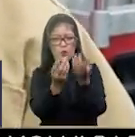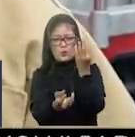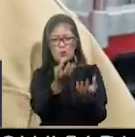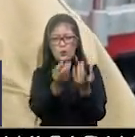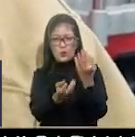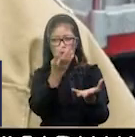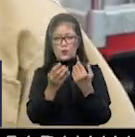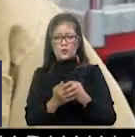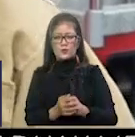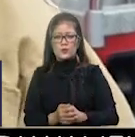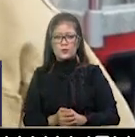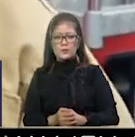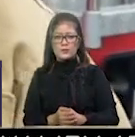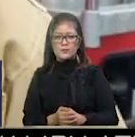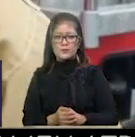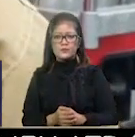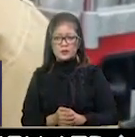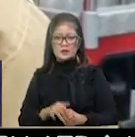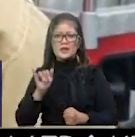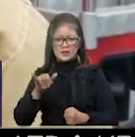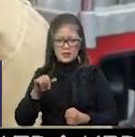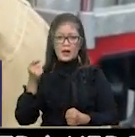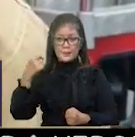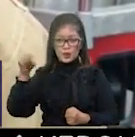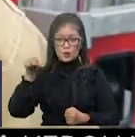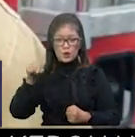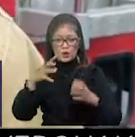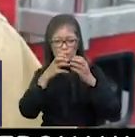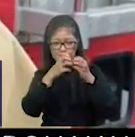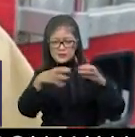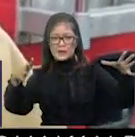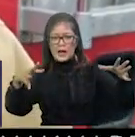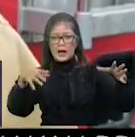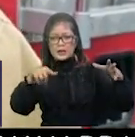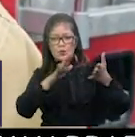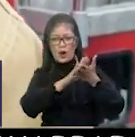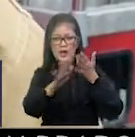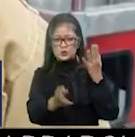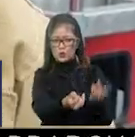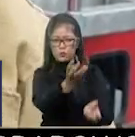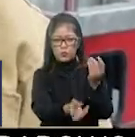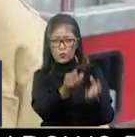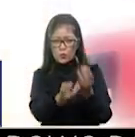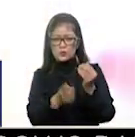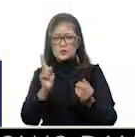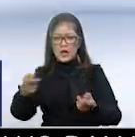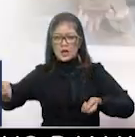di sini karena isinya kita nggak bisa buka karena gitu. Ini kontainer muatan apa, Bang? Semen.